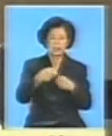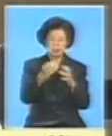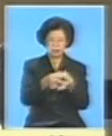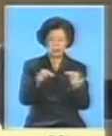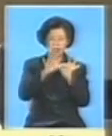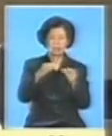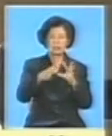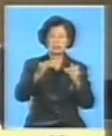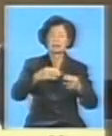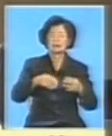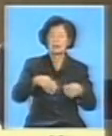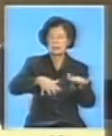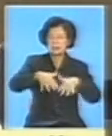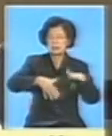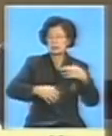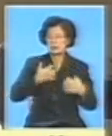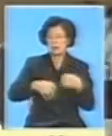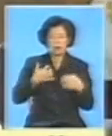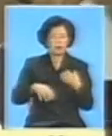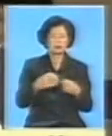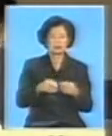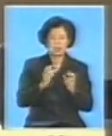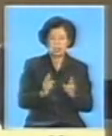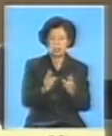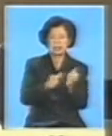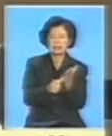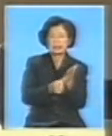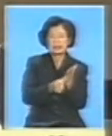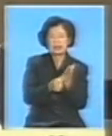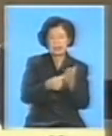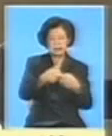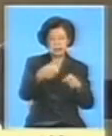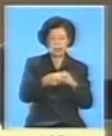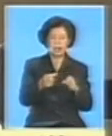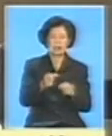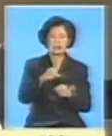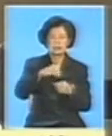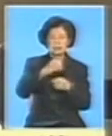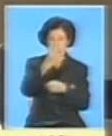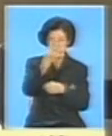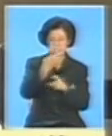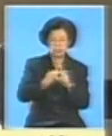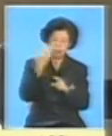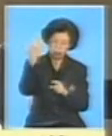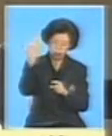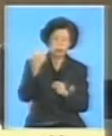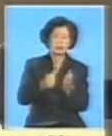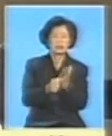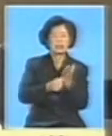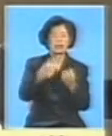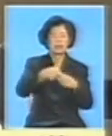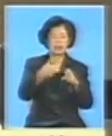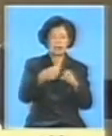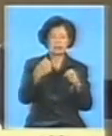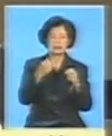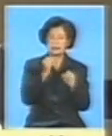าความเดือดร้อนเฉพาะหน้าของประชาชนซึ่งเราได้เร่งแก้ไขปัญหามาโดยตลอดในเวลา4เดือนที่ผ่านมานะครับก็การแก้ปัญหานั้นก็มีผลส